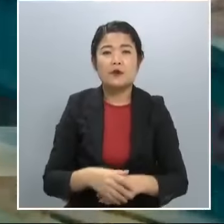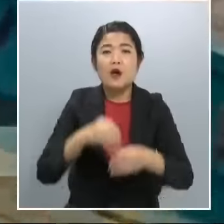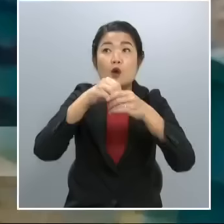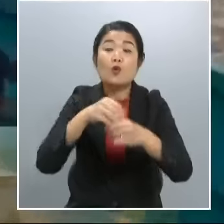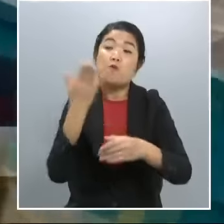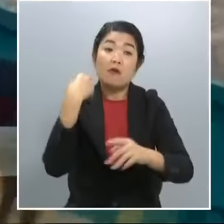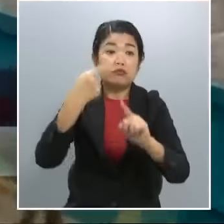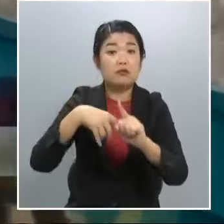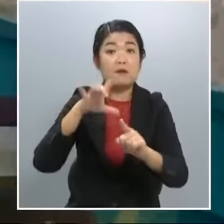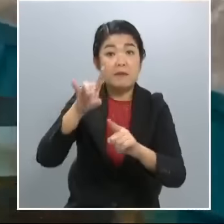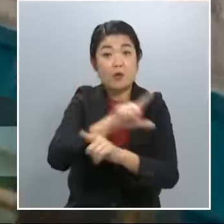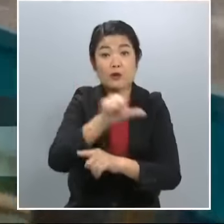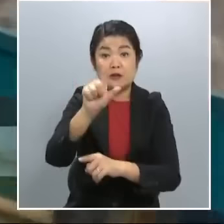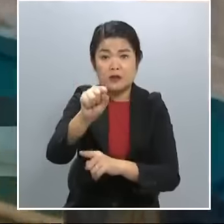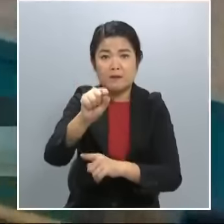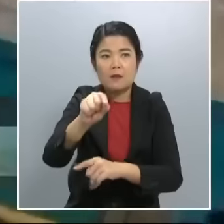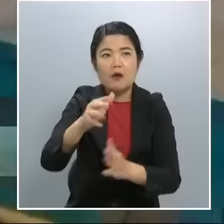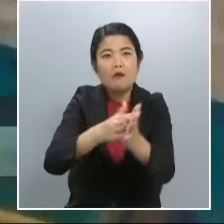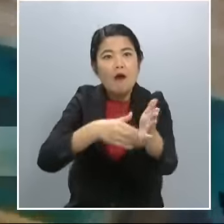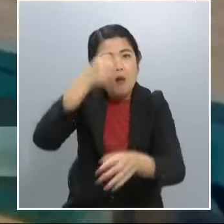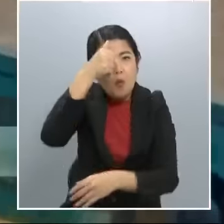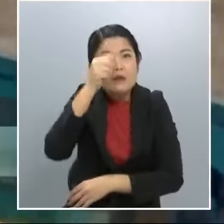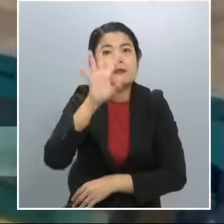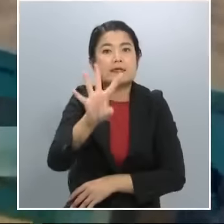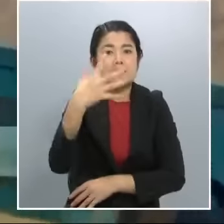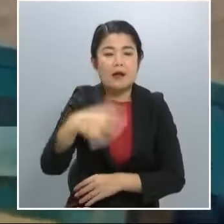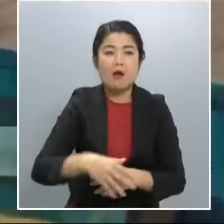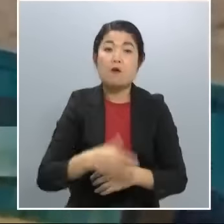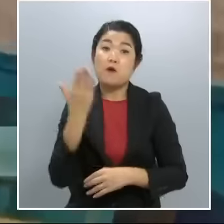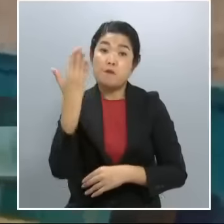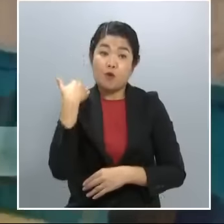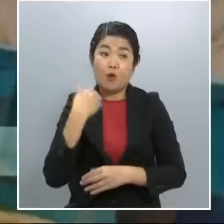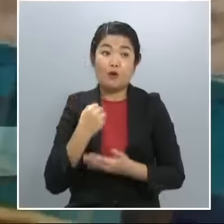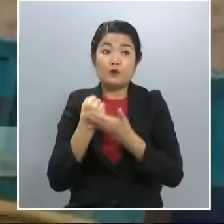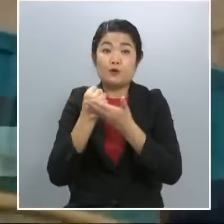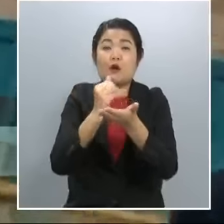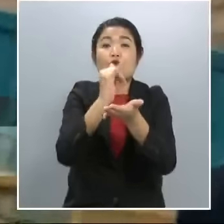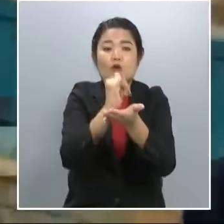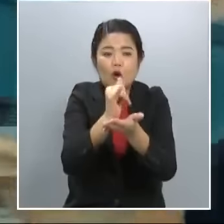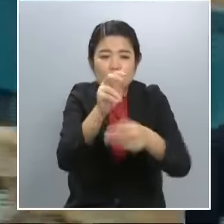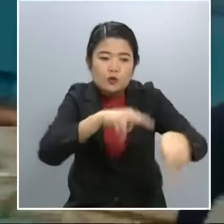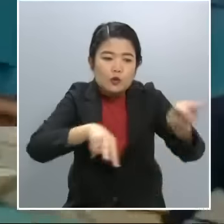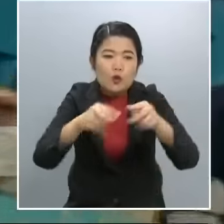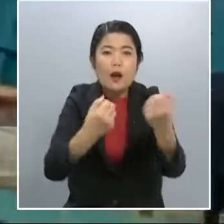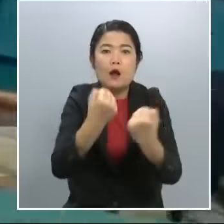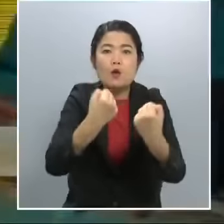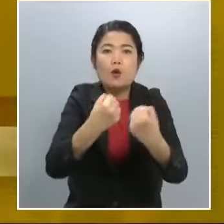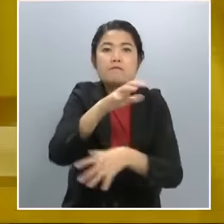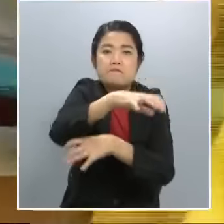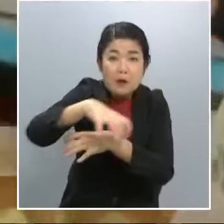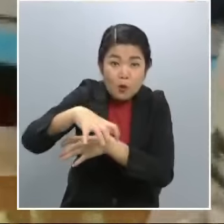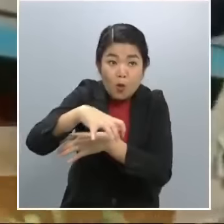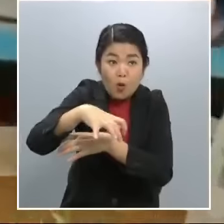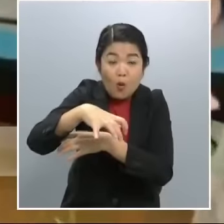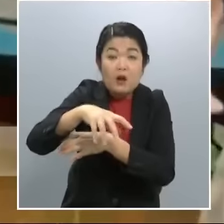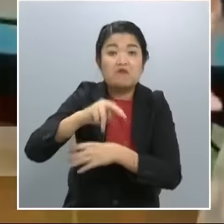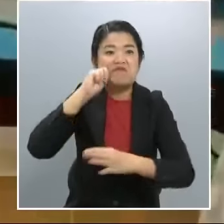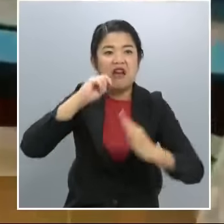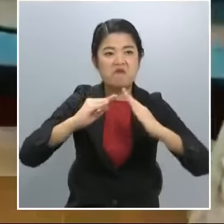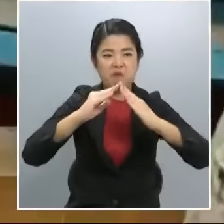สิงหาคม 4วันแล้วค่ะก่อนหน้าเนี่ยมานอนเฝ้ารถแบ็คโฮให้กับนายจ้างที่มารับเหมาขุดดินพอน้ำปลายเริ่ม